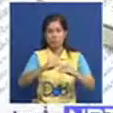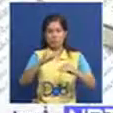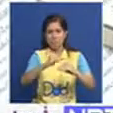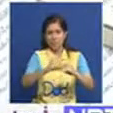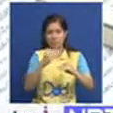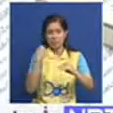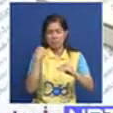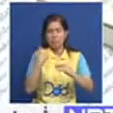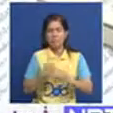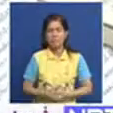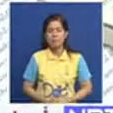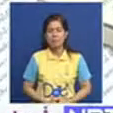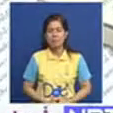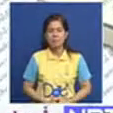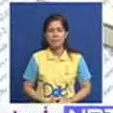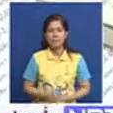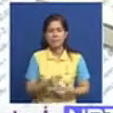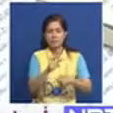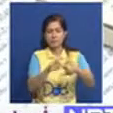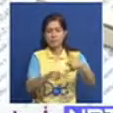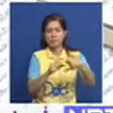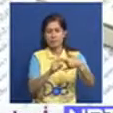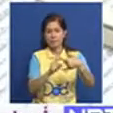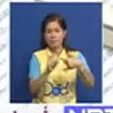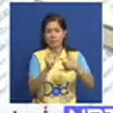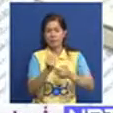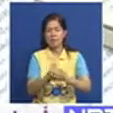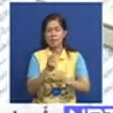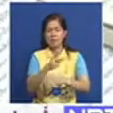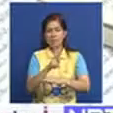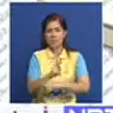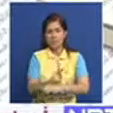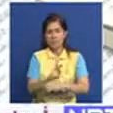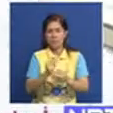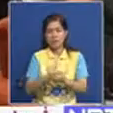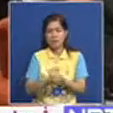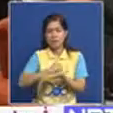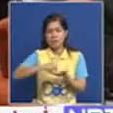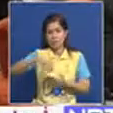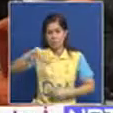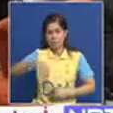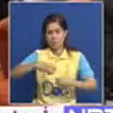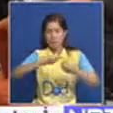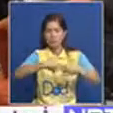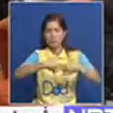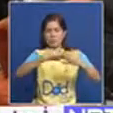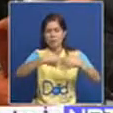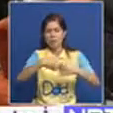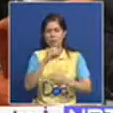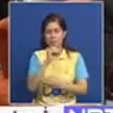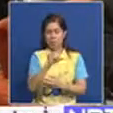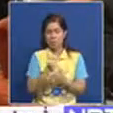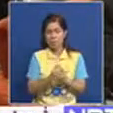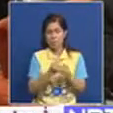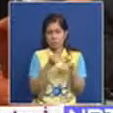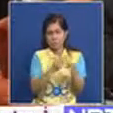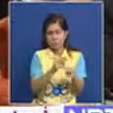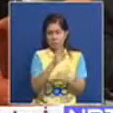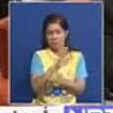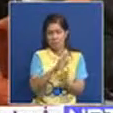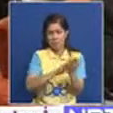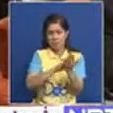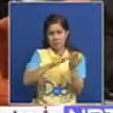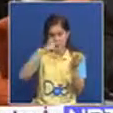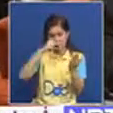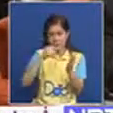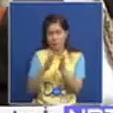ากขึ้นนายสุพันธ์มงคลสุธีประธานสภาอุตสาหกรรมแห่งประเทศไทยเปิดเผยว่า ภาคเอกชนของไทยและรัสเซีย